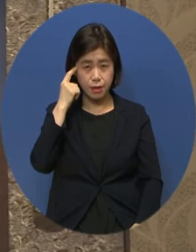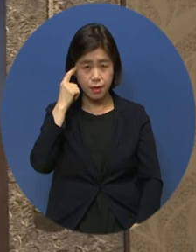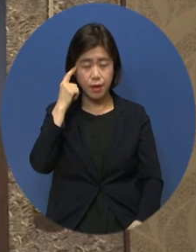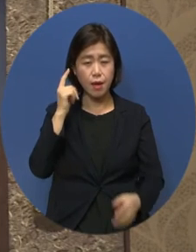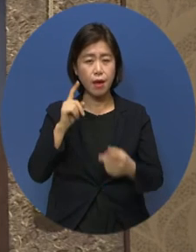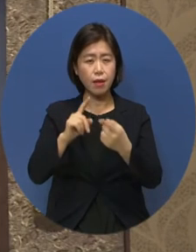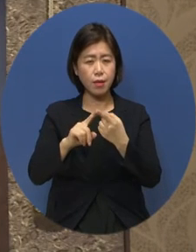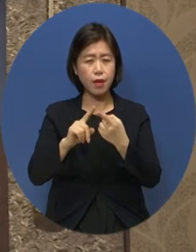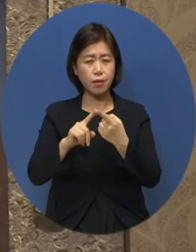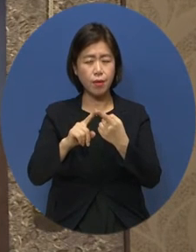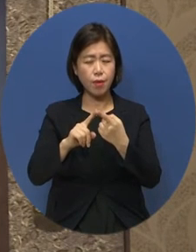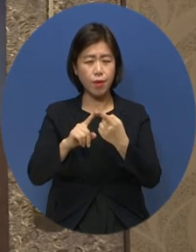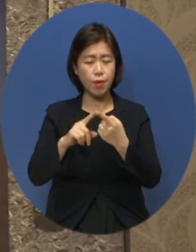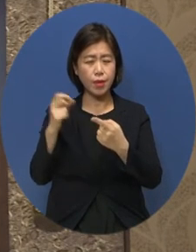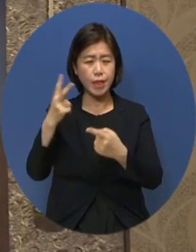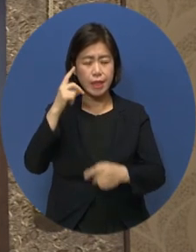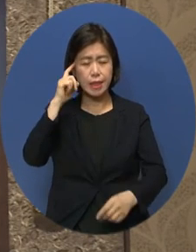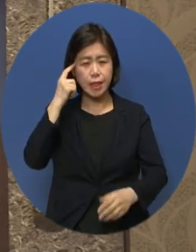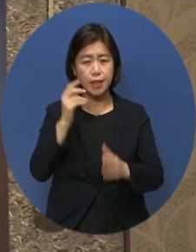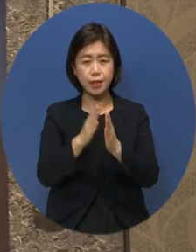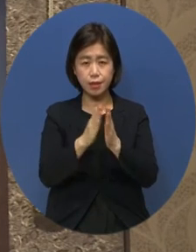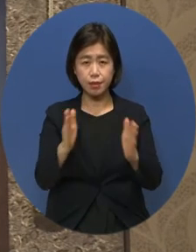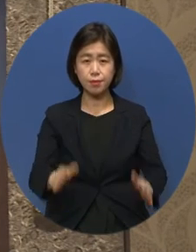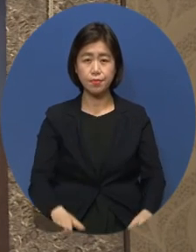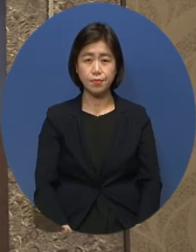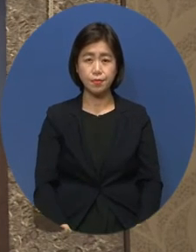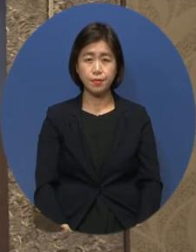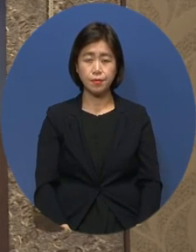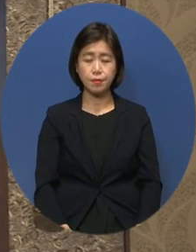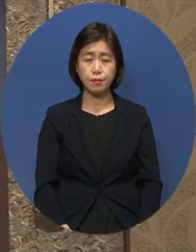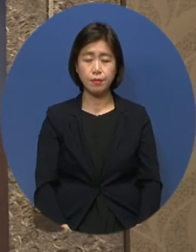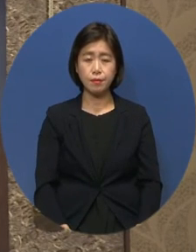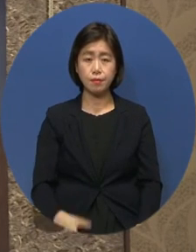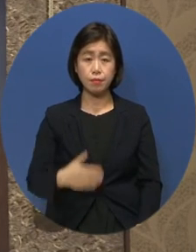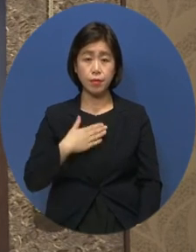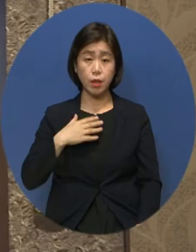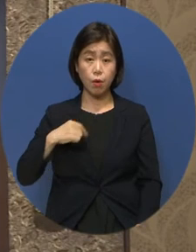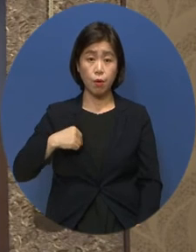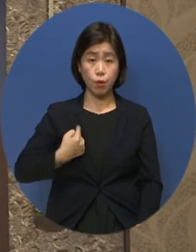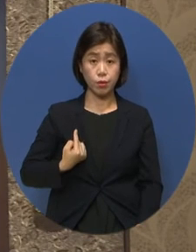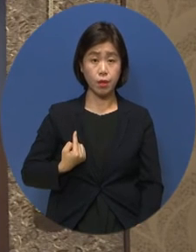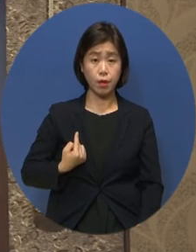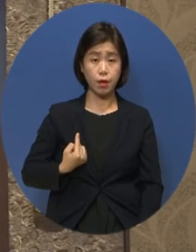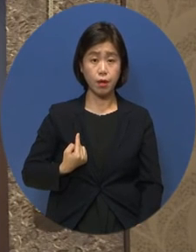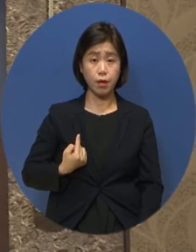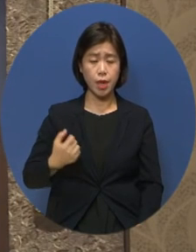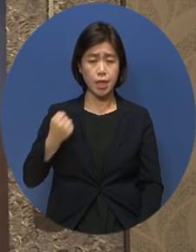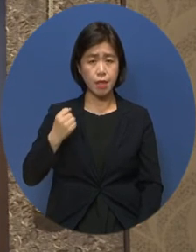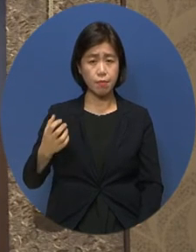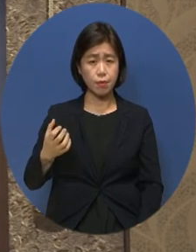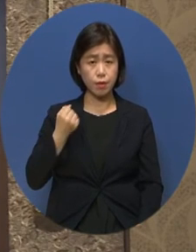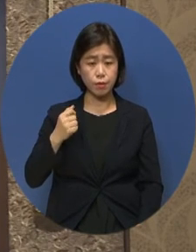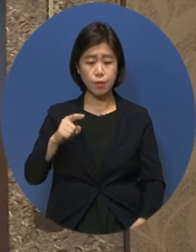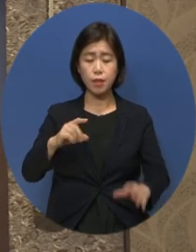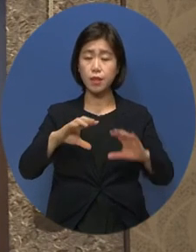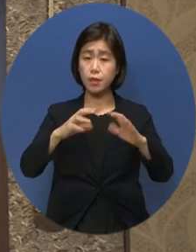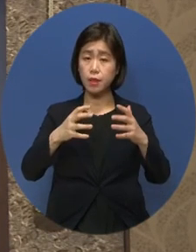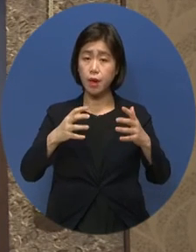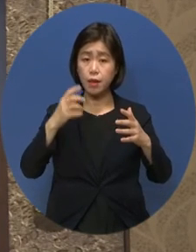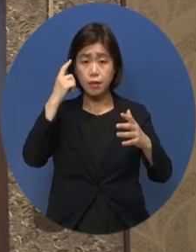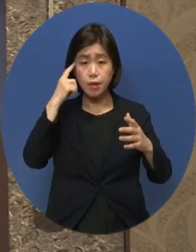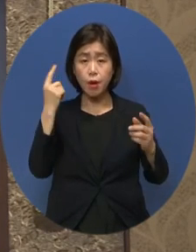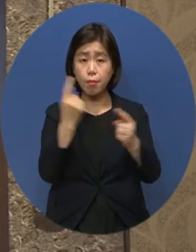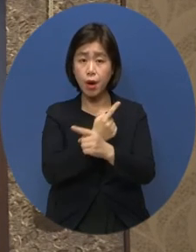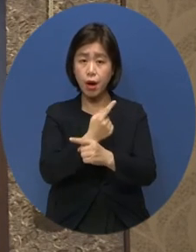물음이 있었습니다 아 이걸 한 사람의 힘으로 이 세상을 바꾸는 것은 쉽지가 않다 예